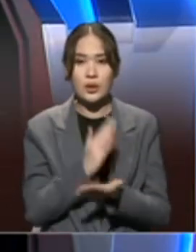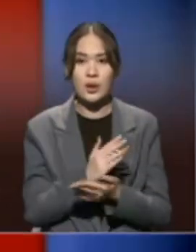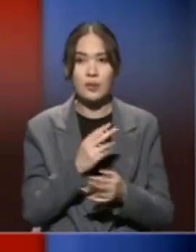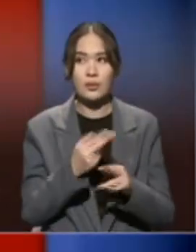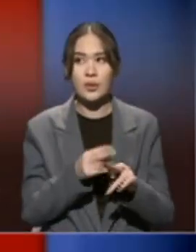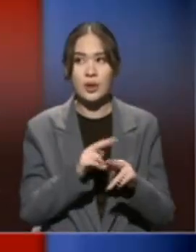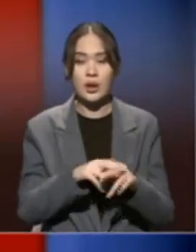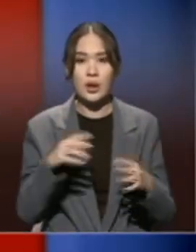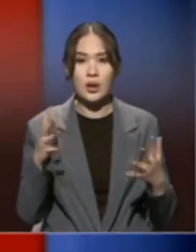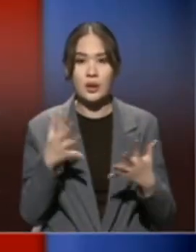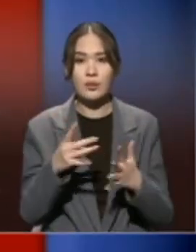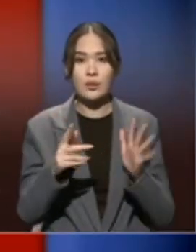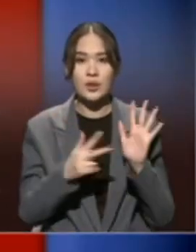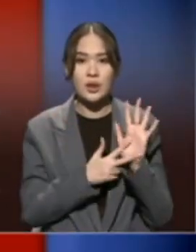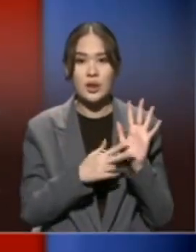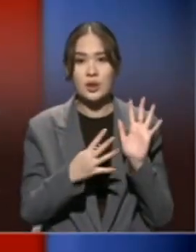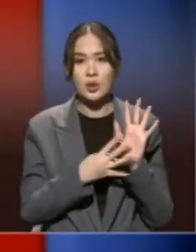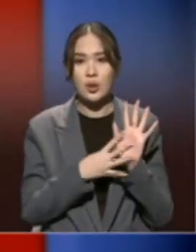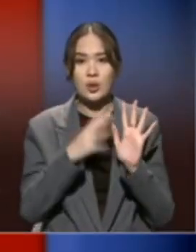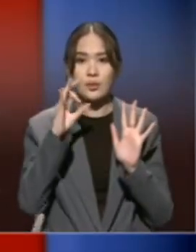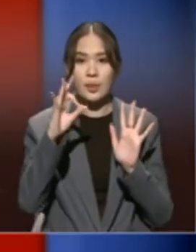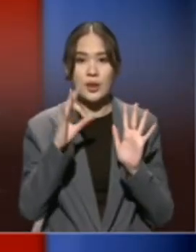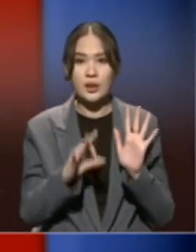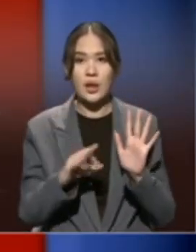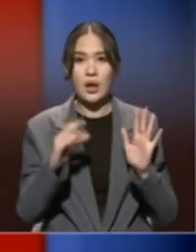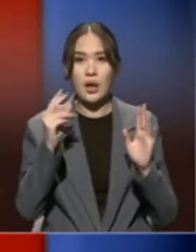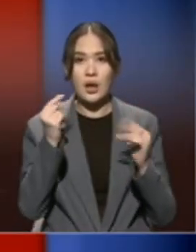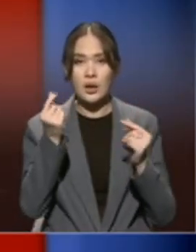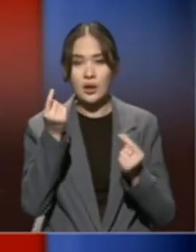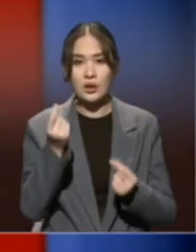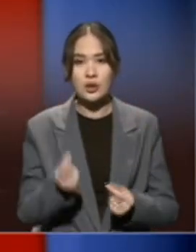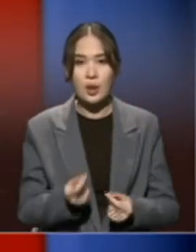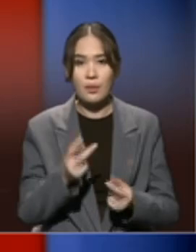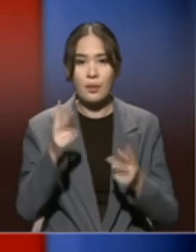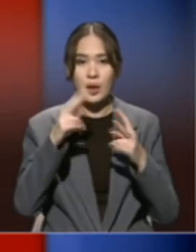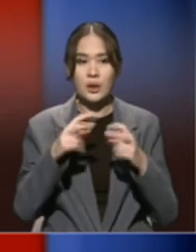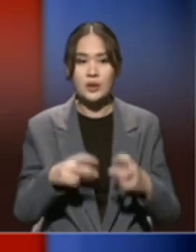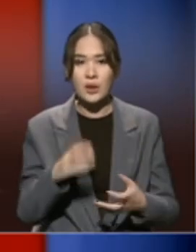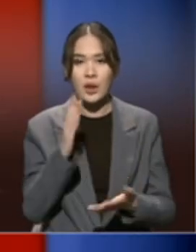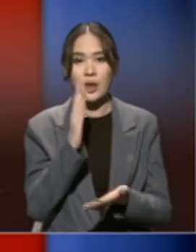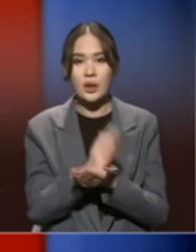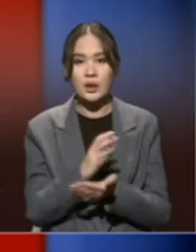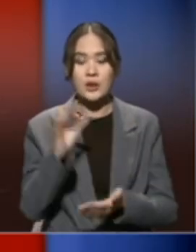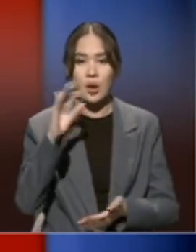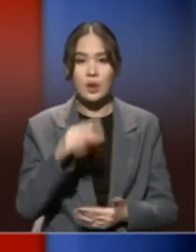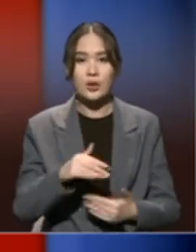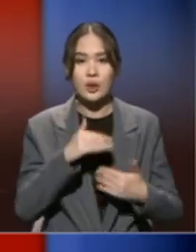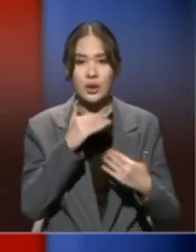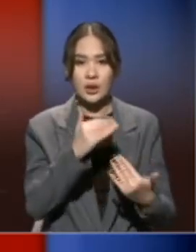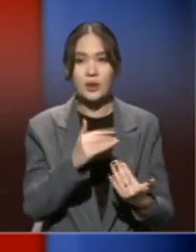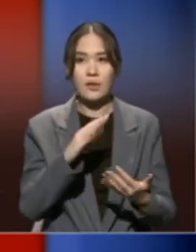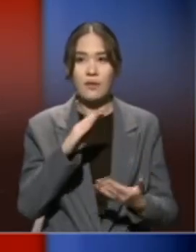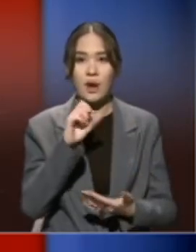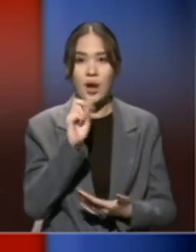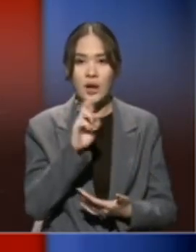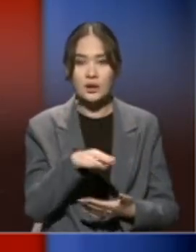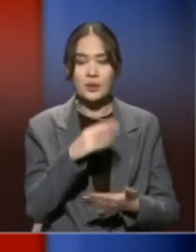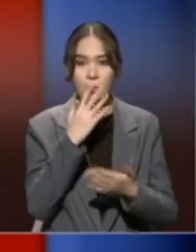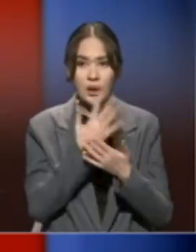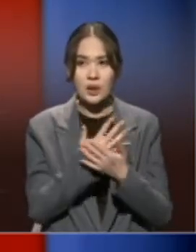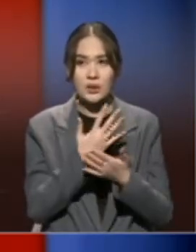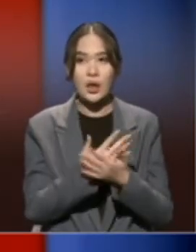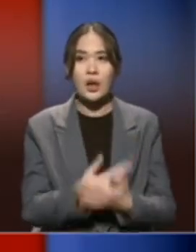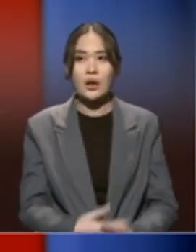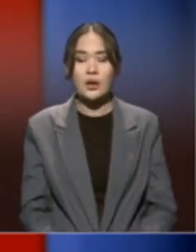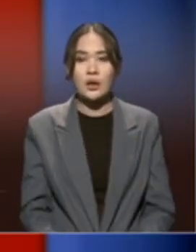төмендейді деп, бір 8-9% дейін арзандау қарқыны бар деген ақпарат бар. Бұған әсер етіп отырған емес, факт керек, Бауыржан мырза, сіз